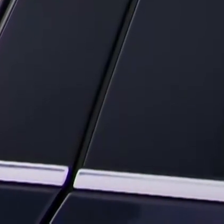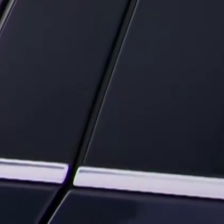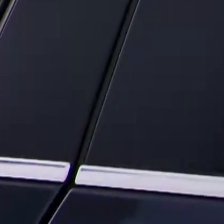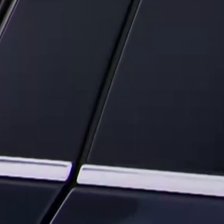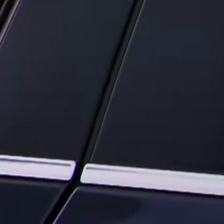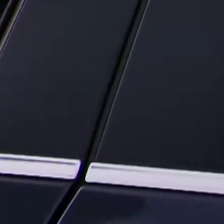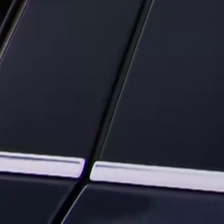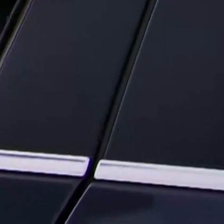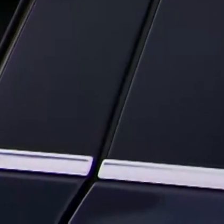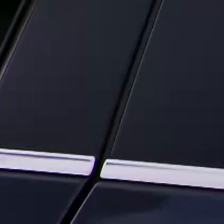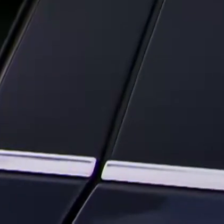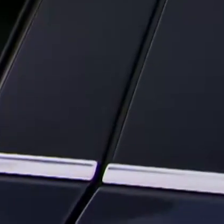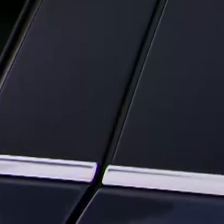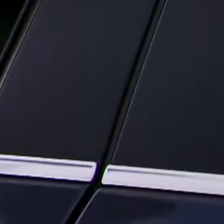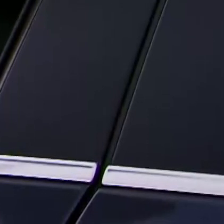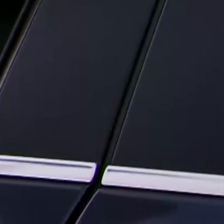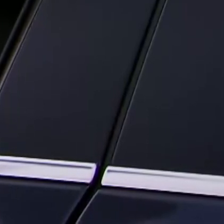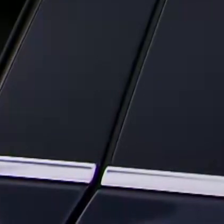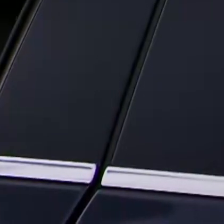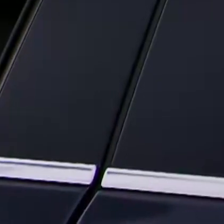içinde bekleyen Sarp sıkılmaya başlamış.